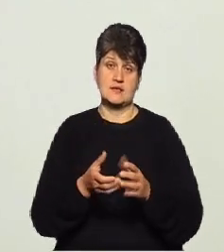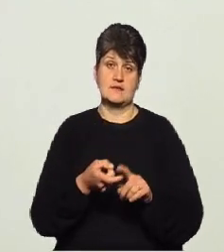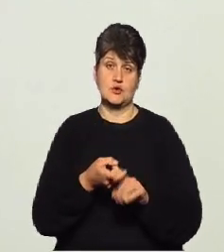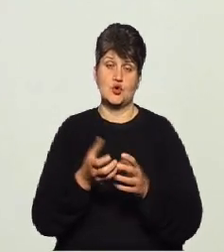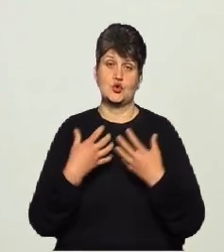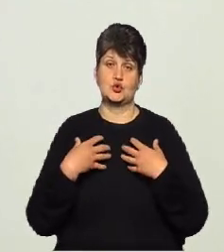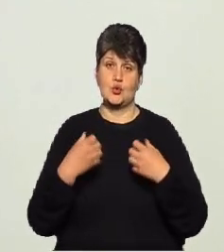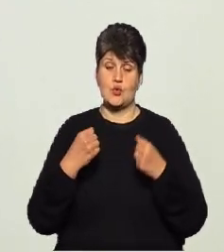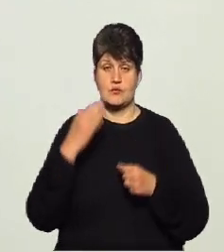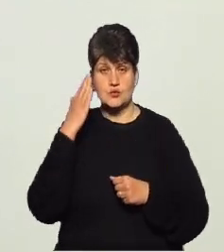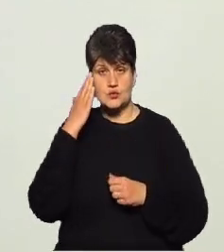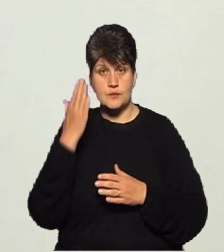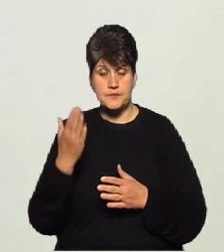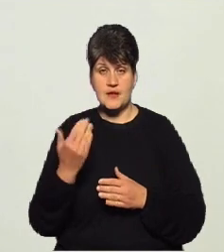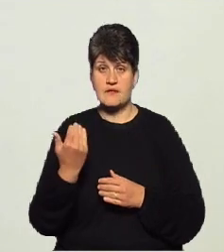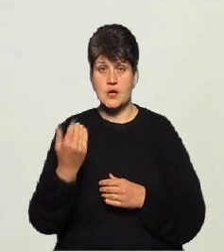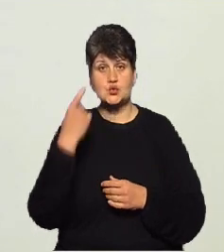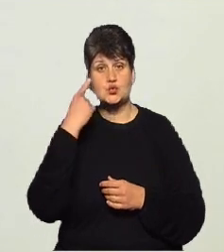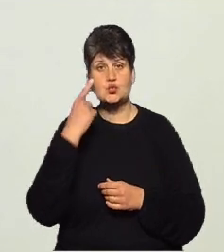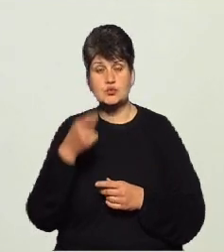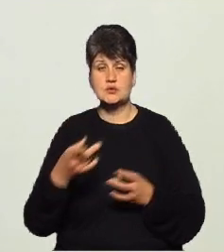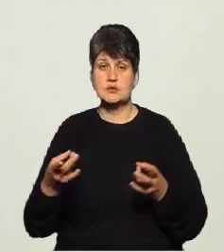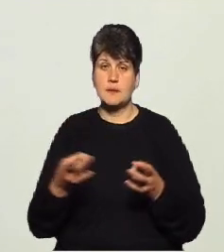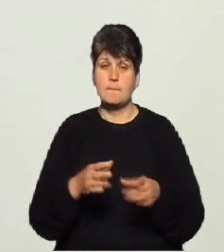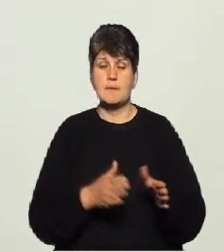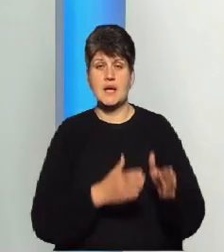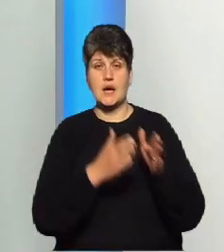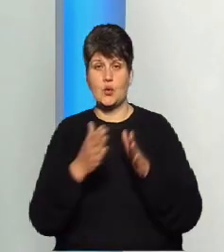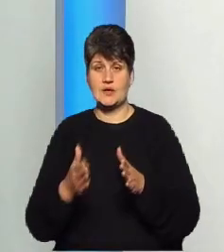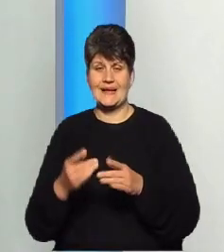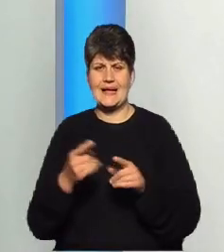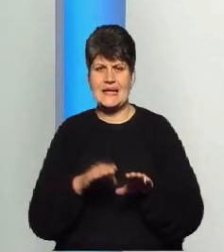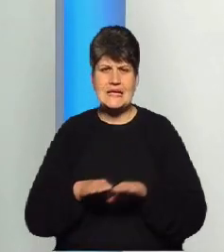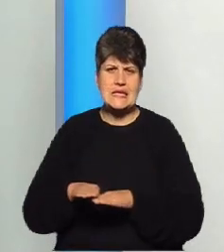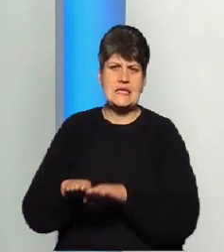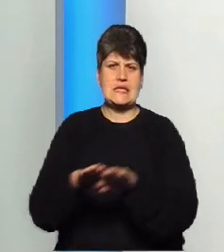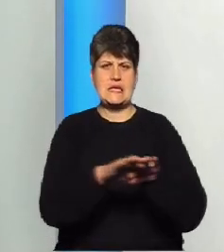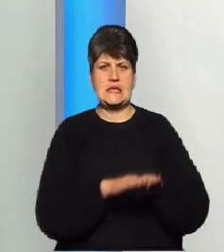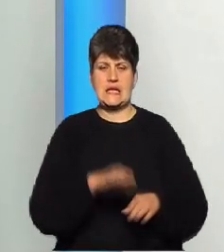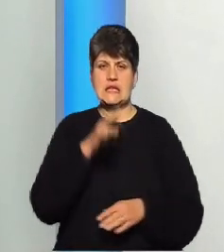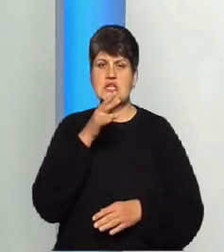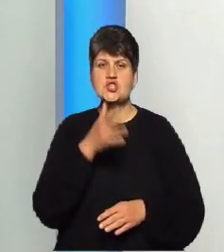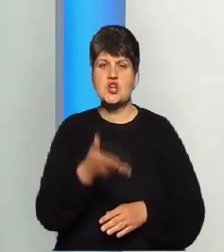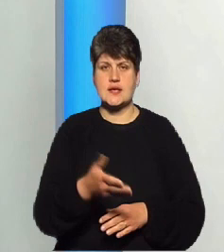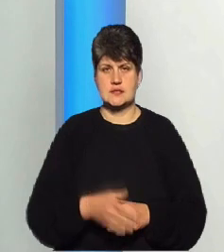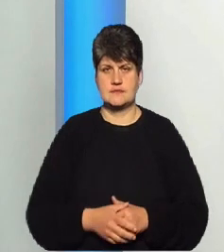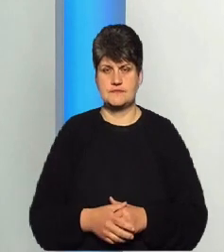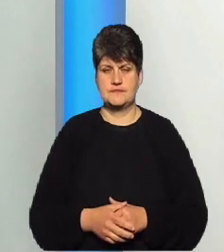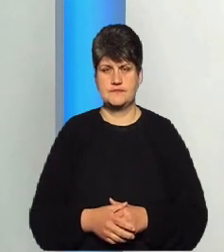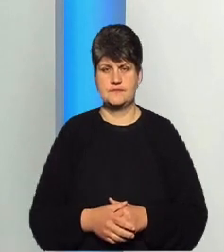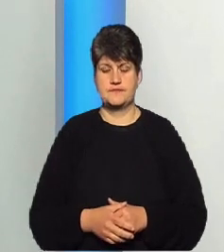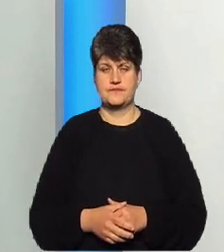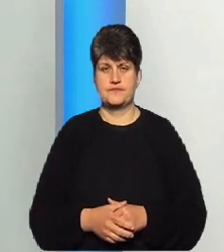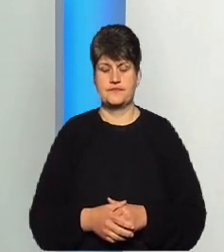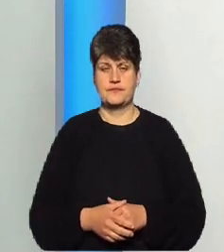вашу думку, чи варто переходити на єдиний час? І який тоді? Ну, зрештою, як я говорила, це